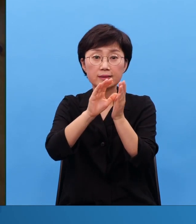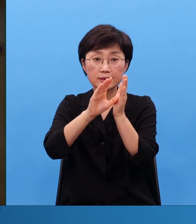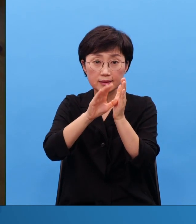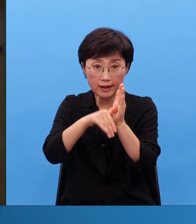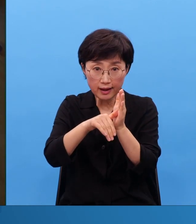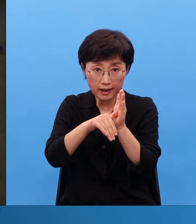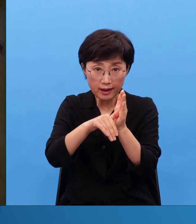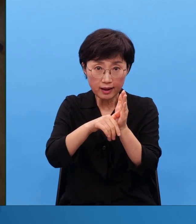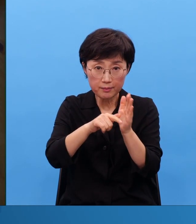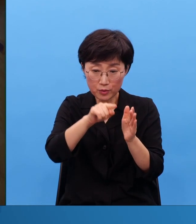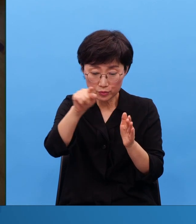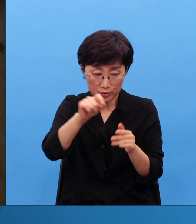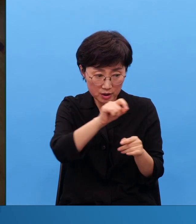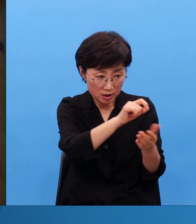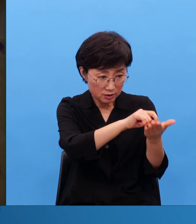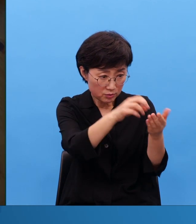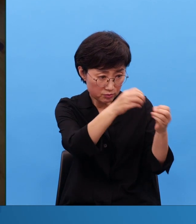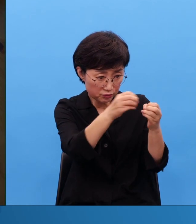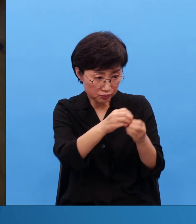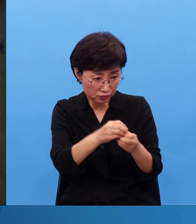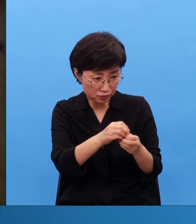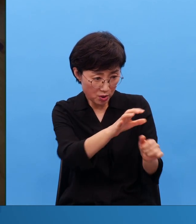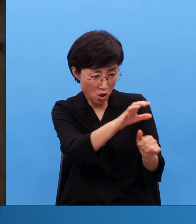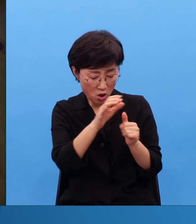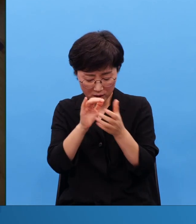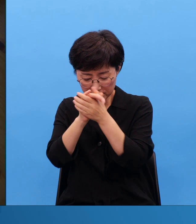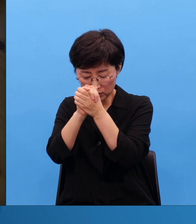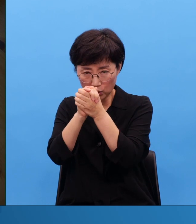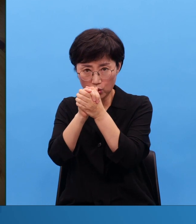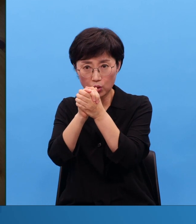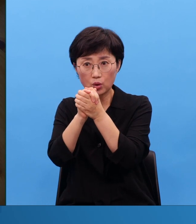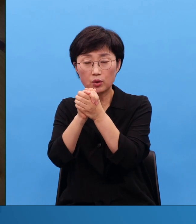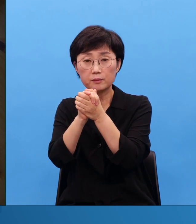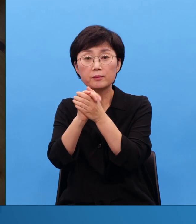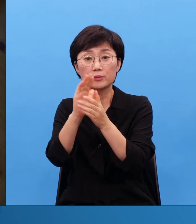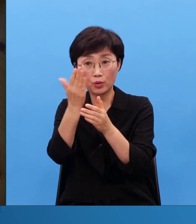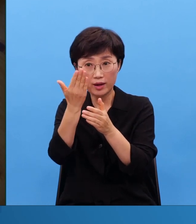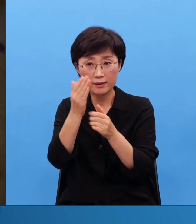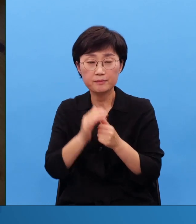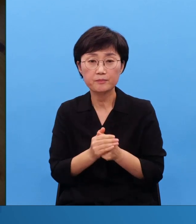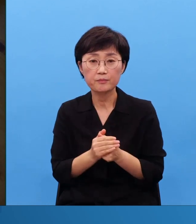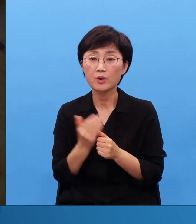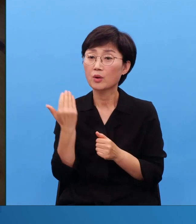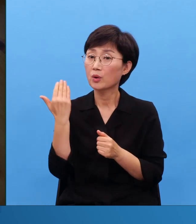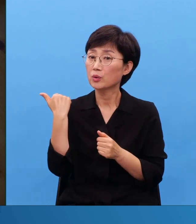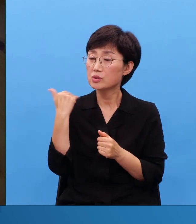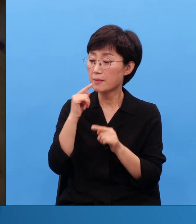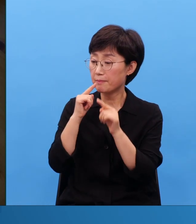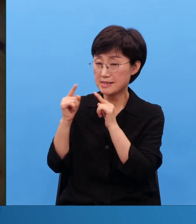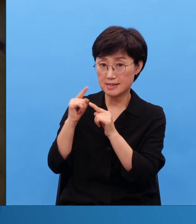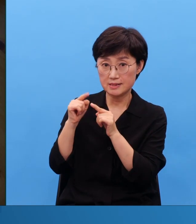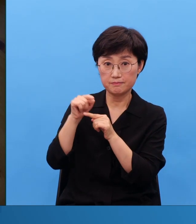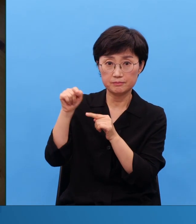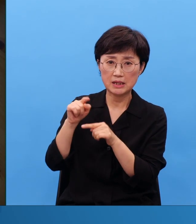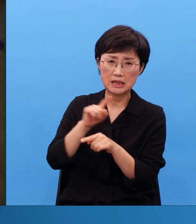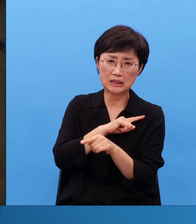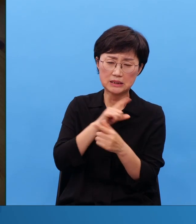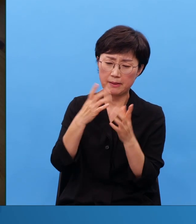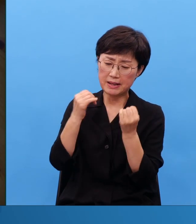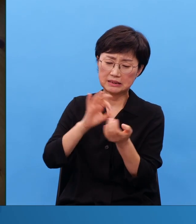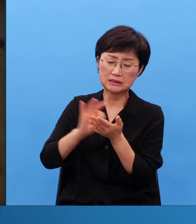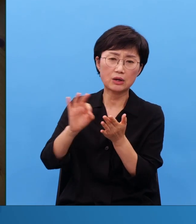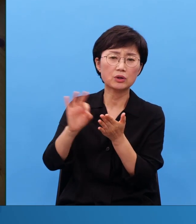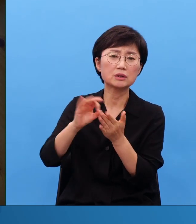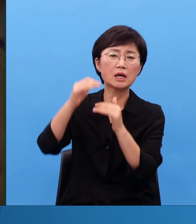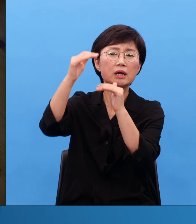인덱스에 정리되어 있는 내용을 가지고 기도하실 수 있습니다. 최근 메시지에서 가장 많이 선포되고 있는